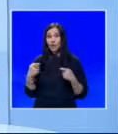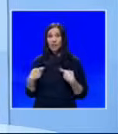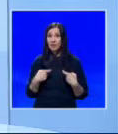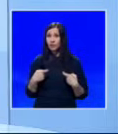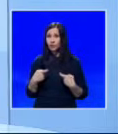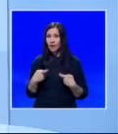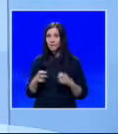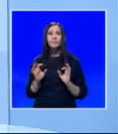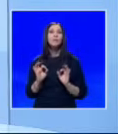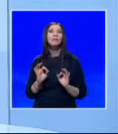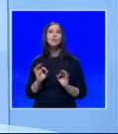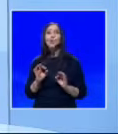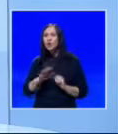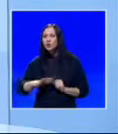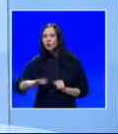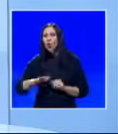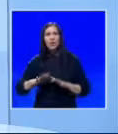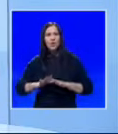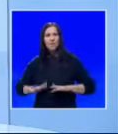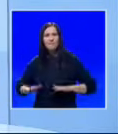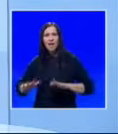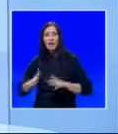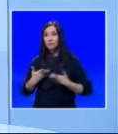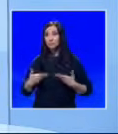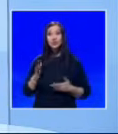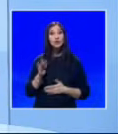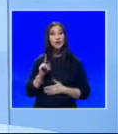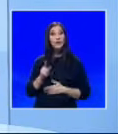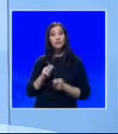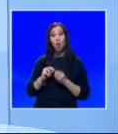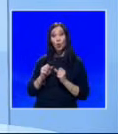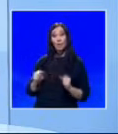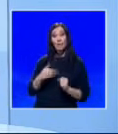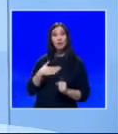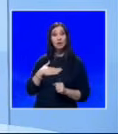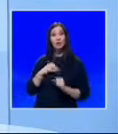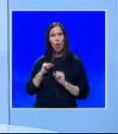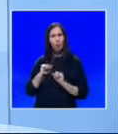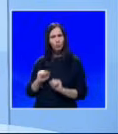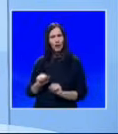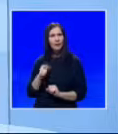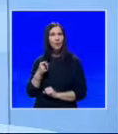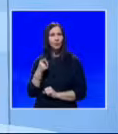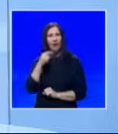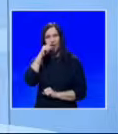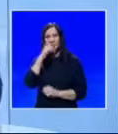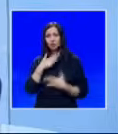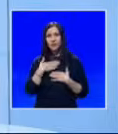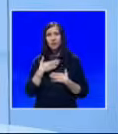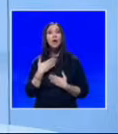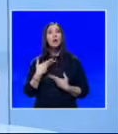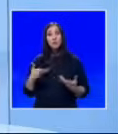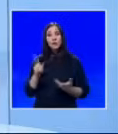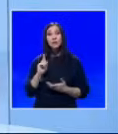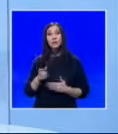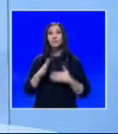война. Именно зони на влияние. Ние ще трябва да укрепим нашата отбрана. Това е важно за нас. Ние ще